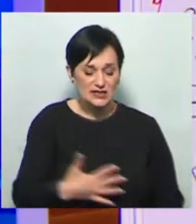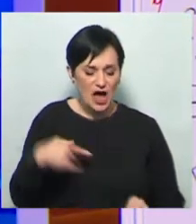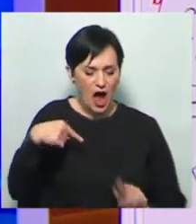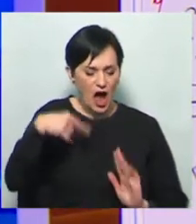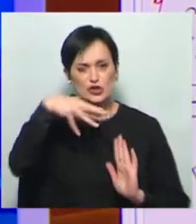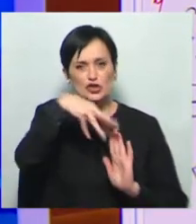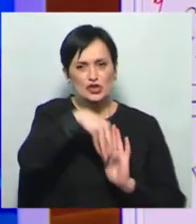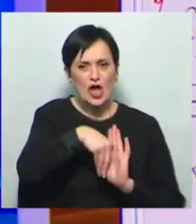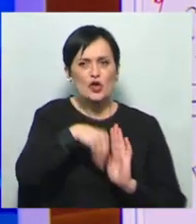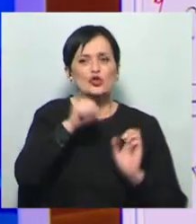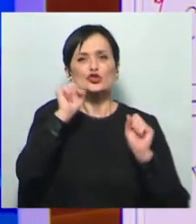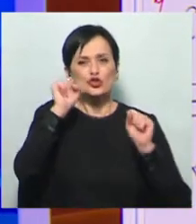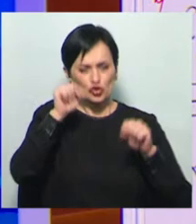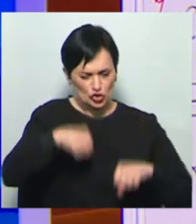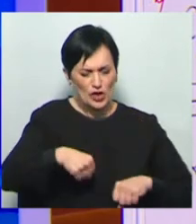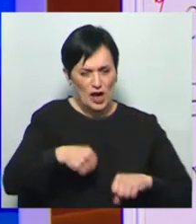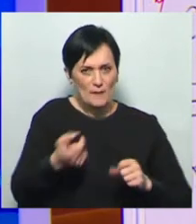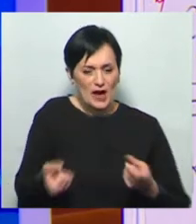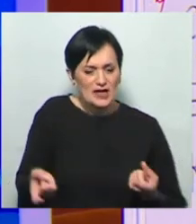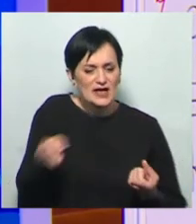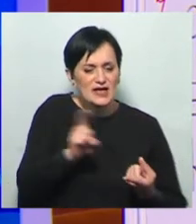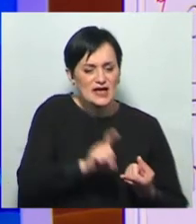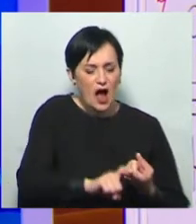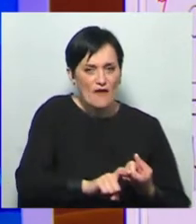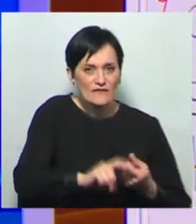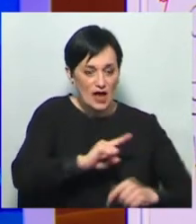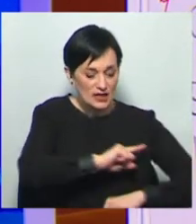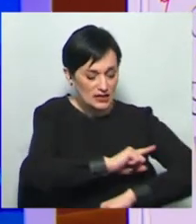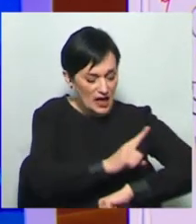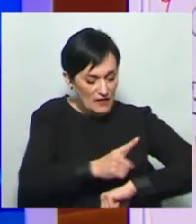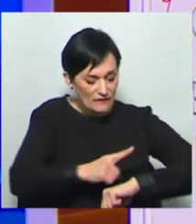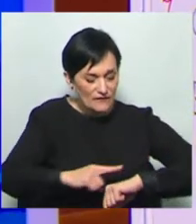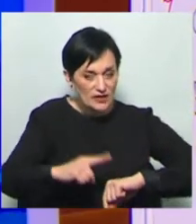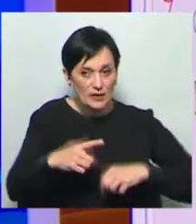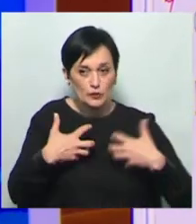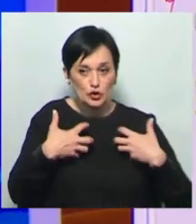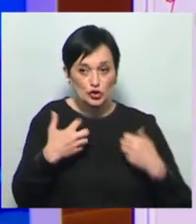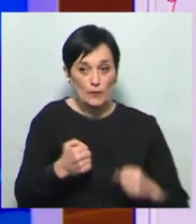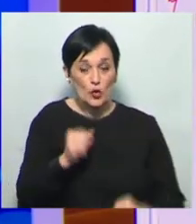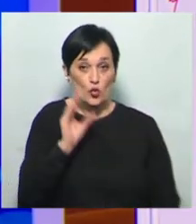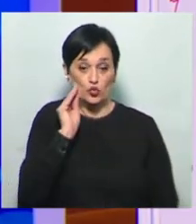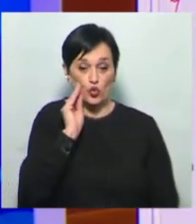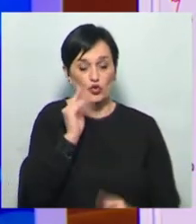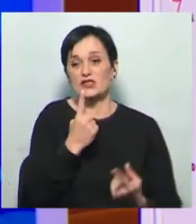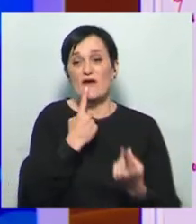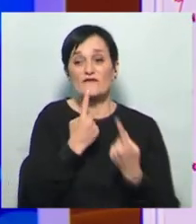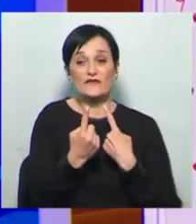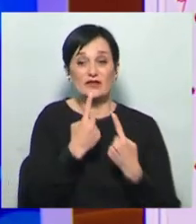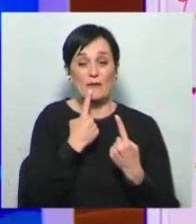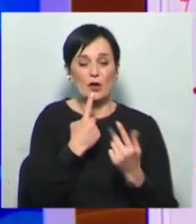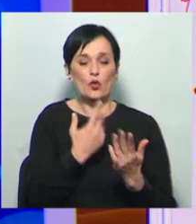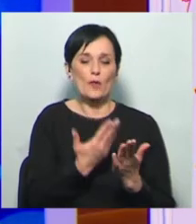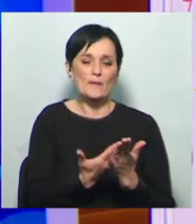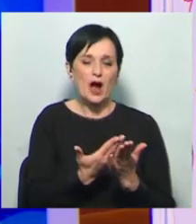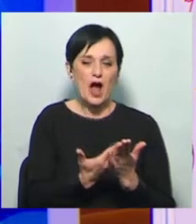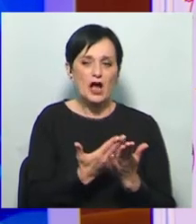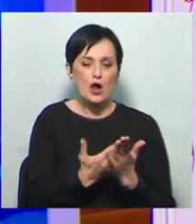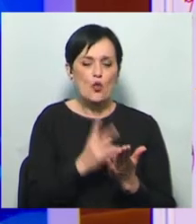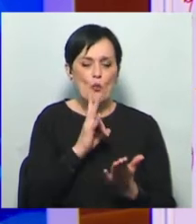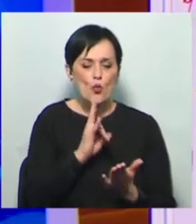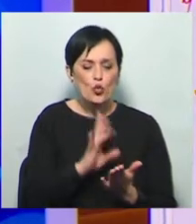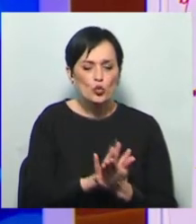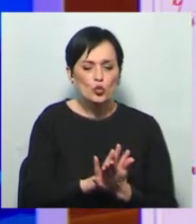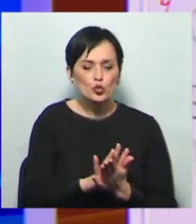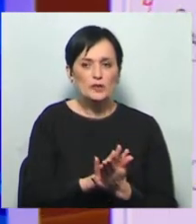რამაც შეიძლება თავის მხრივ გავლენა იქონიოს ვენების ჯანმრთელობაზე. და როდესაც ვლაპარაკობთ მაგალითად